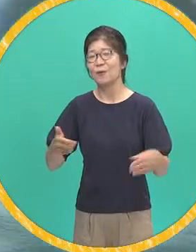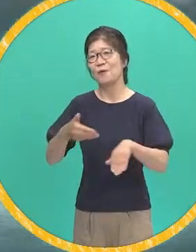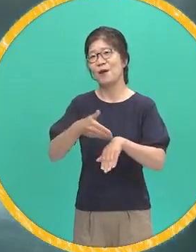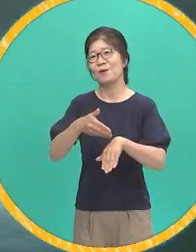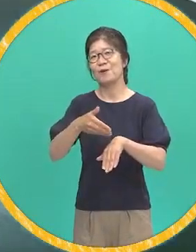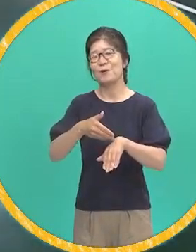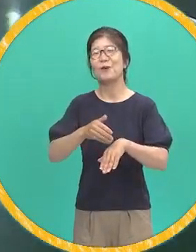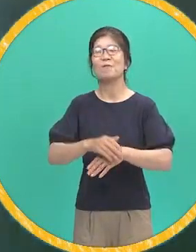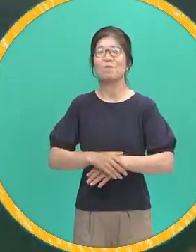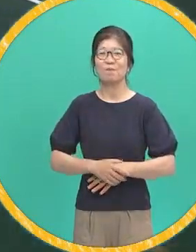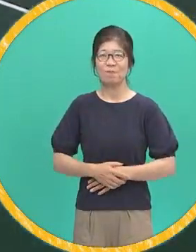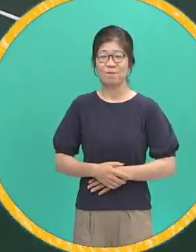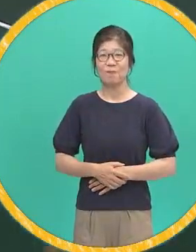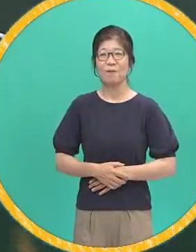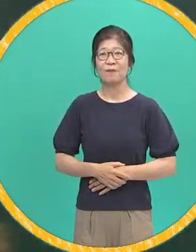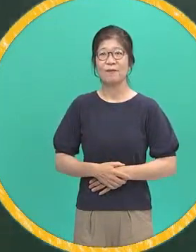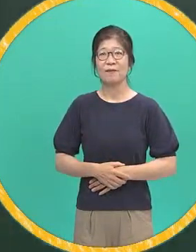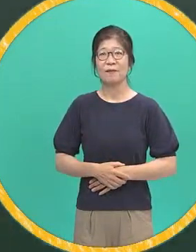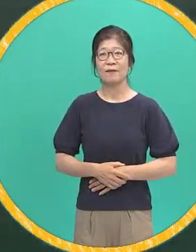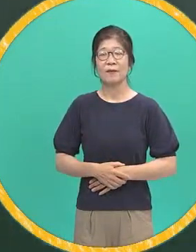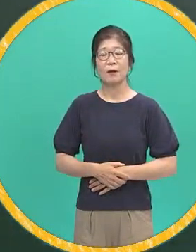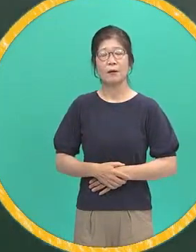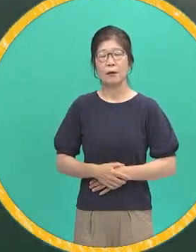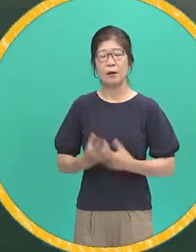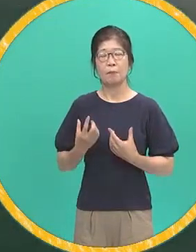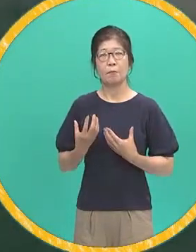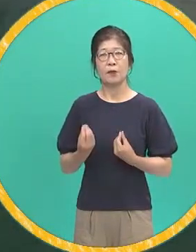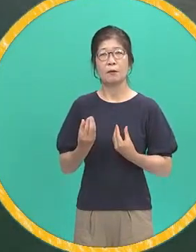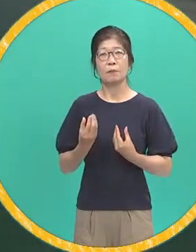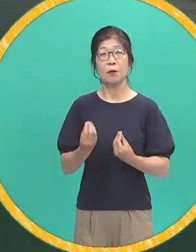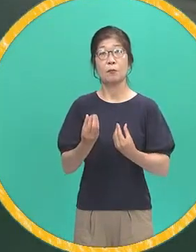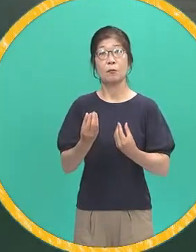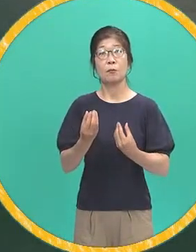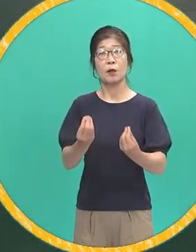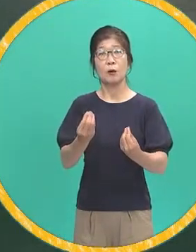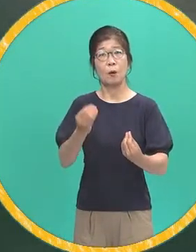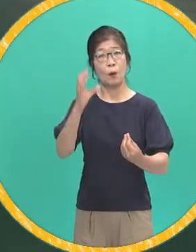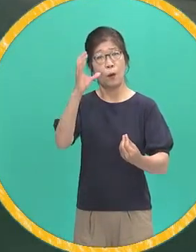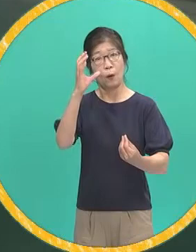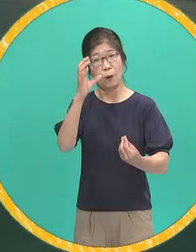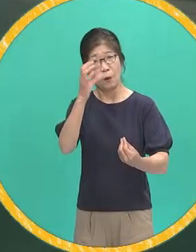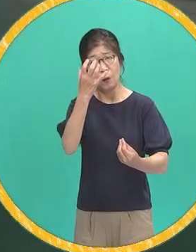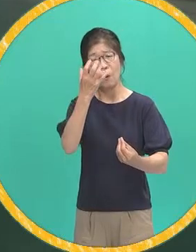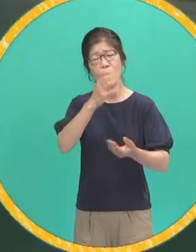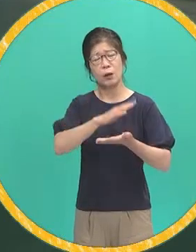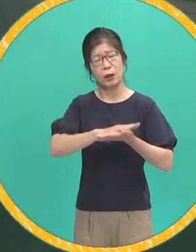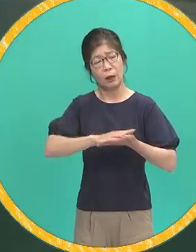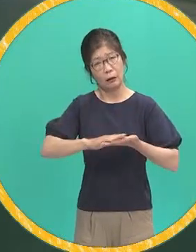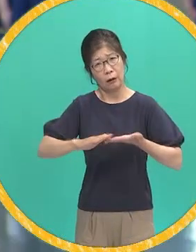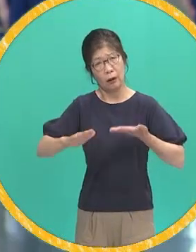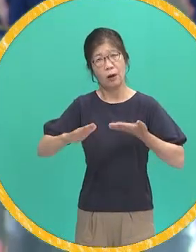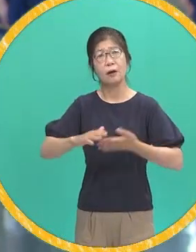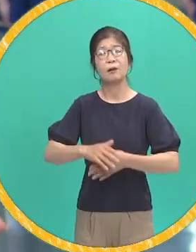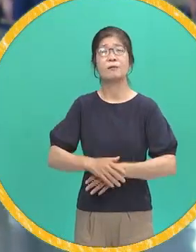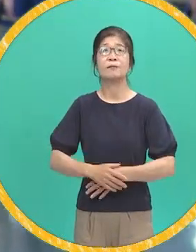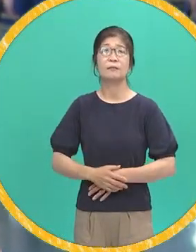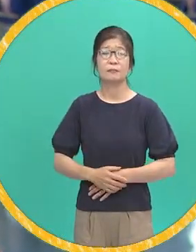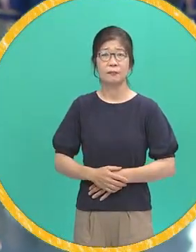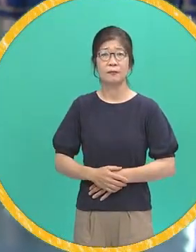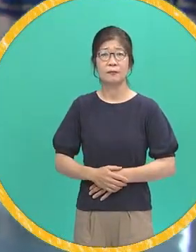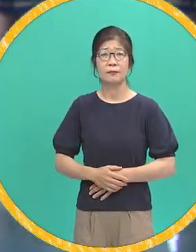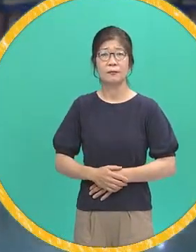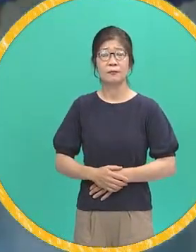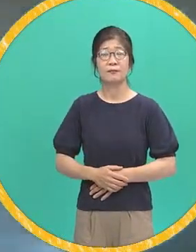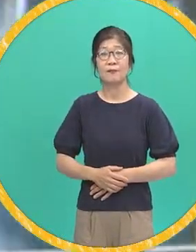ように訓練していますすごいぴったり揃っていて美しいですね神奈川